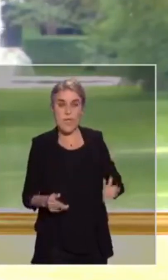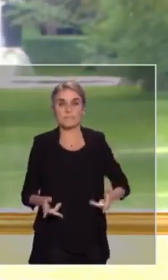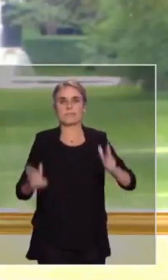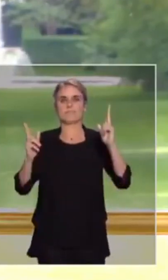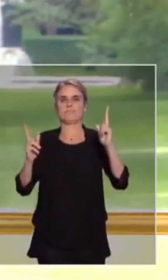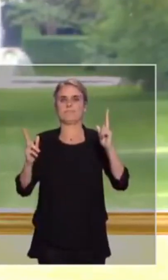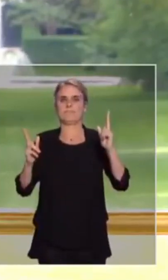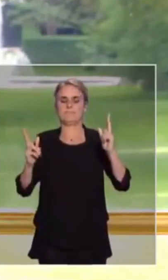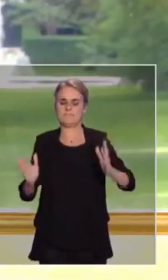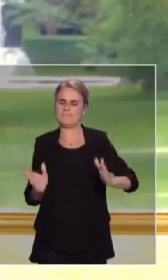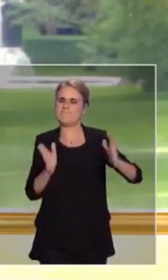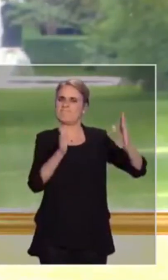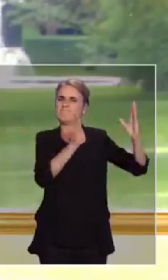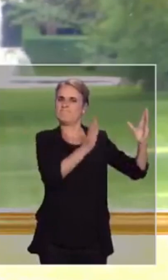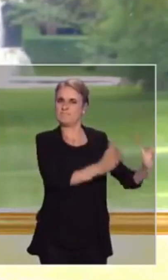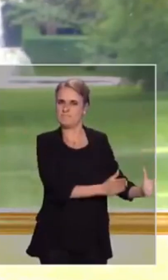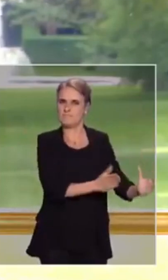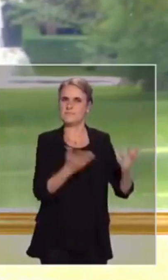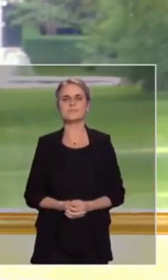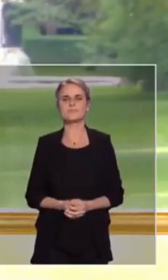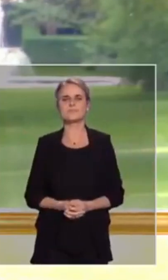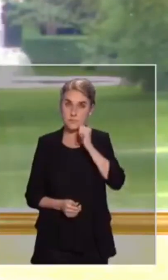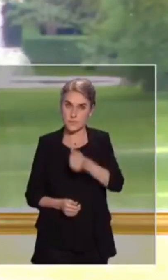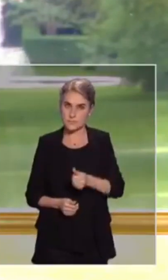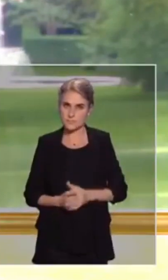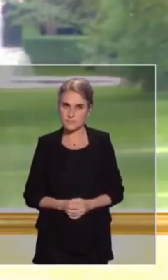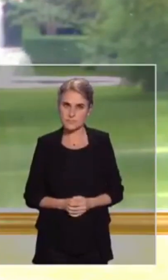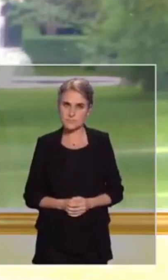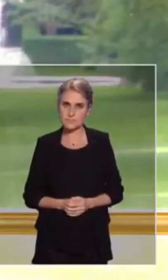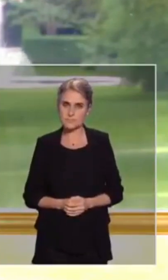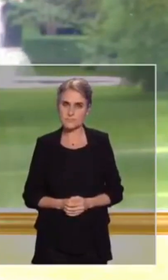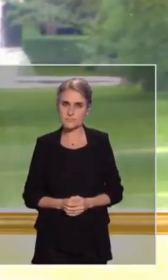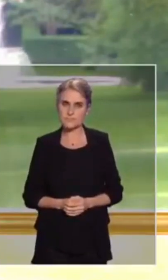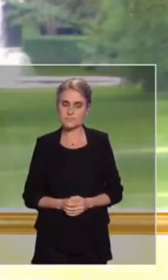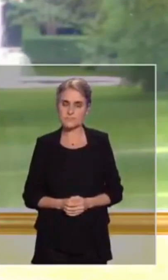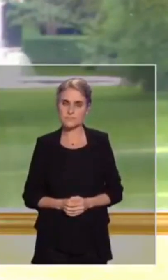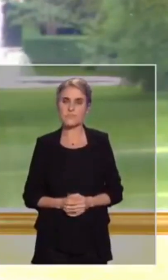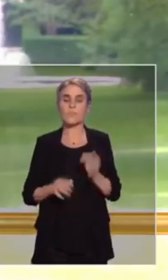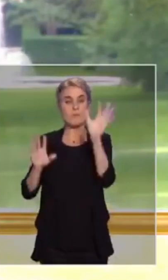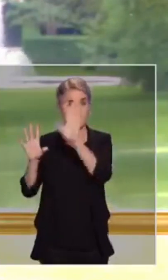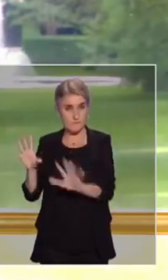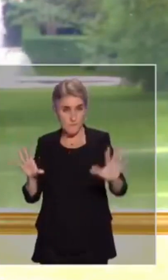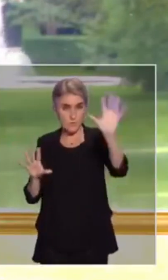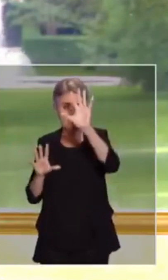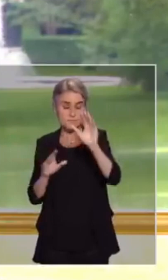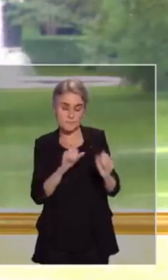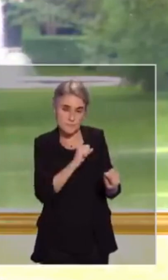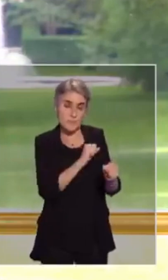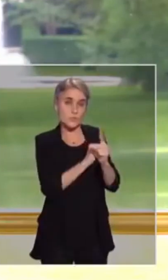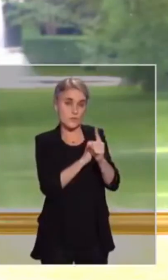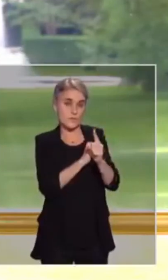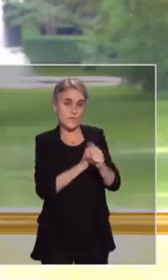un système unique un confinement avec un couvre feu un confit feu le conseil scientifique